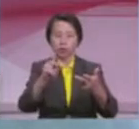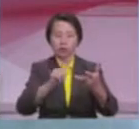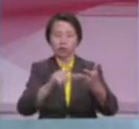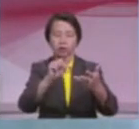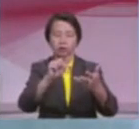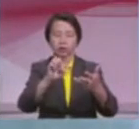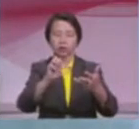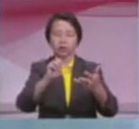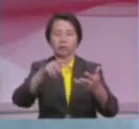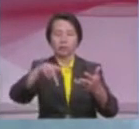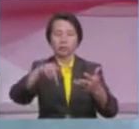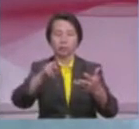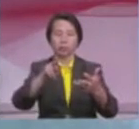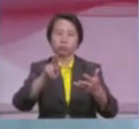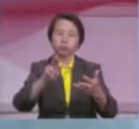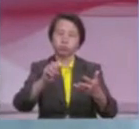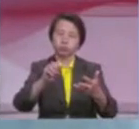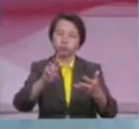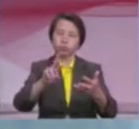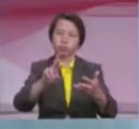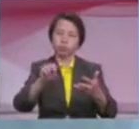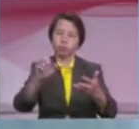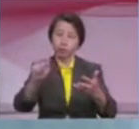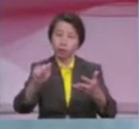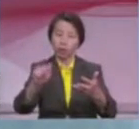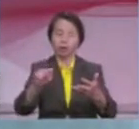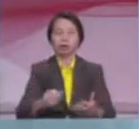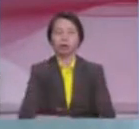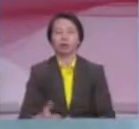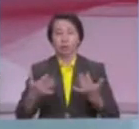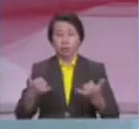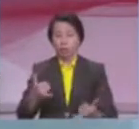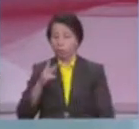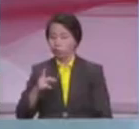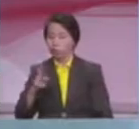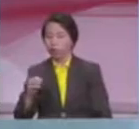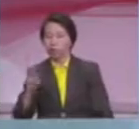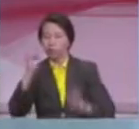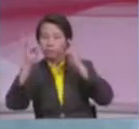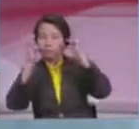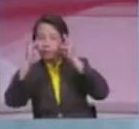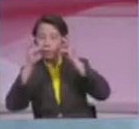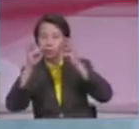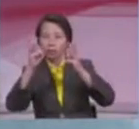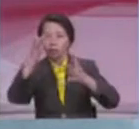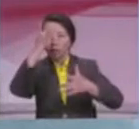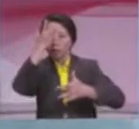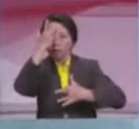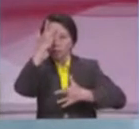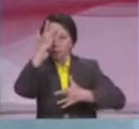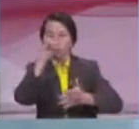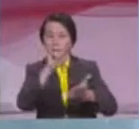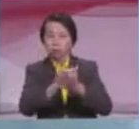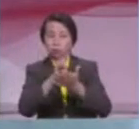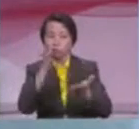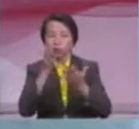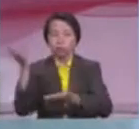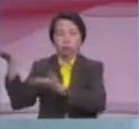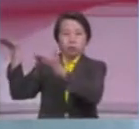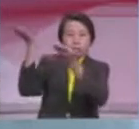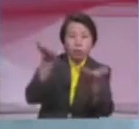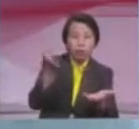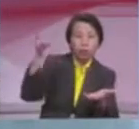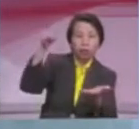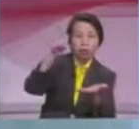Dan salah satu faktor yang menjadi kebimbangan Kementerian Kesihatan ialah penyakit tersebut mungkin dibawa masuk